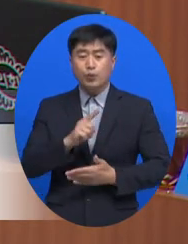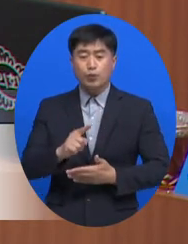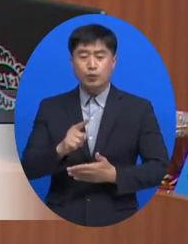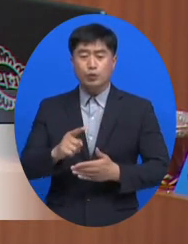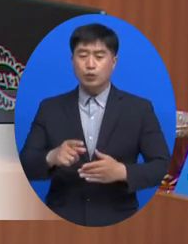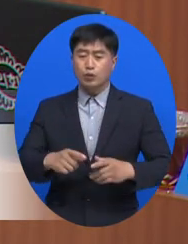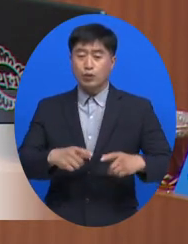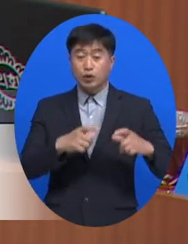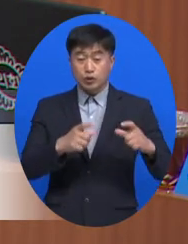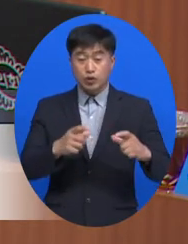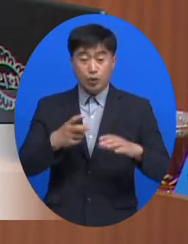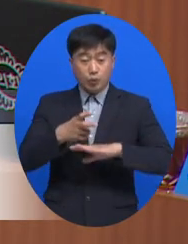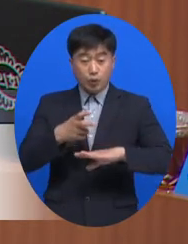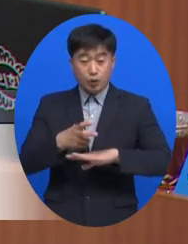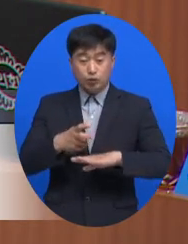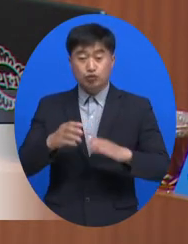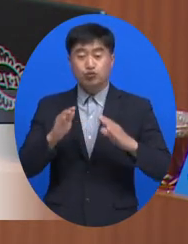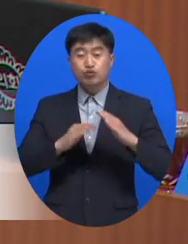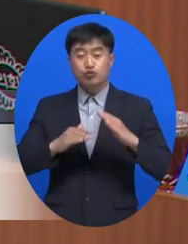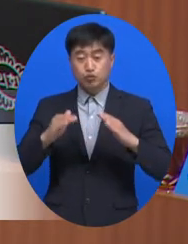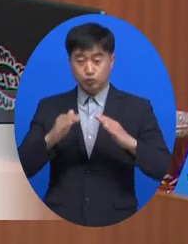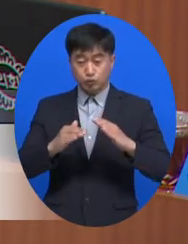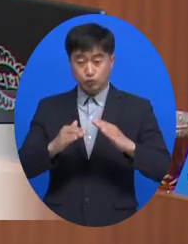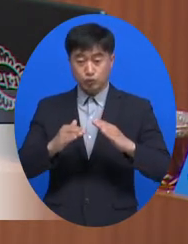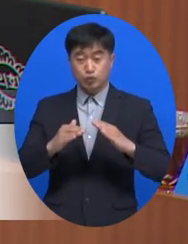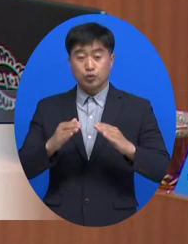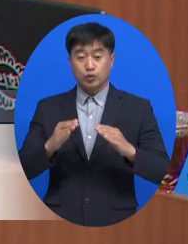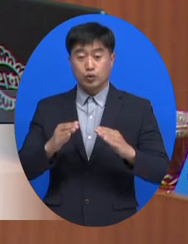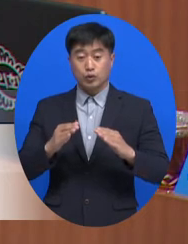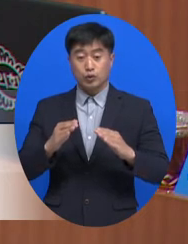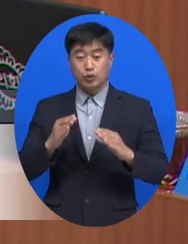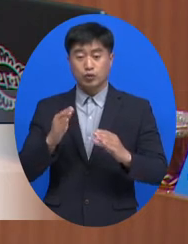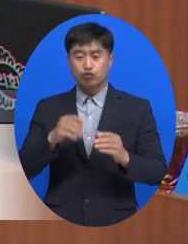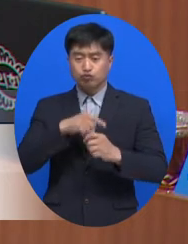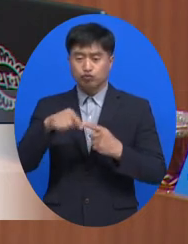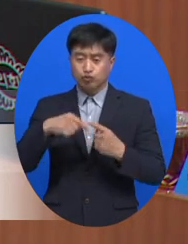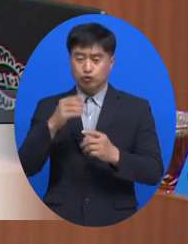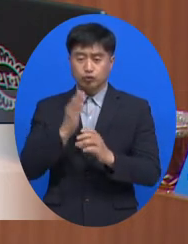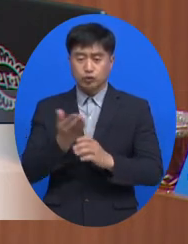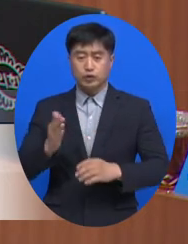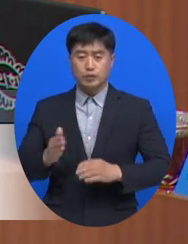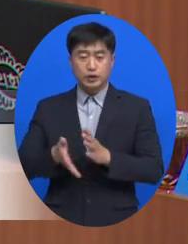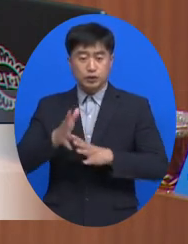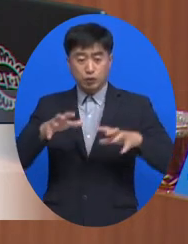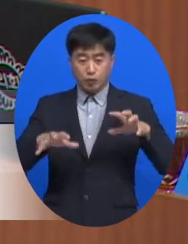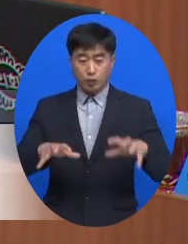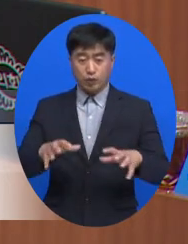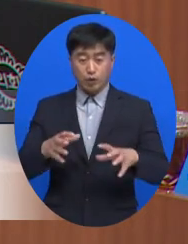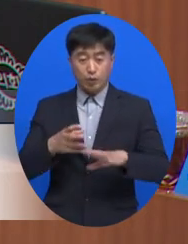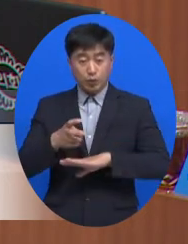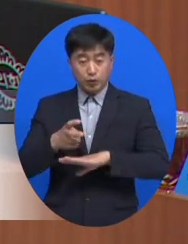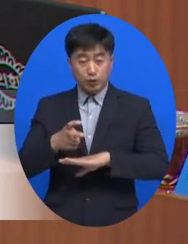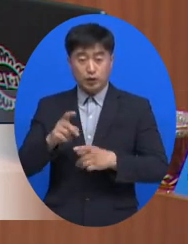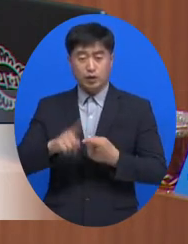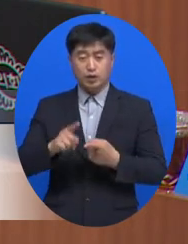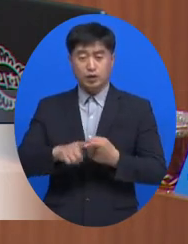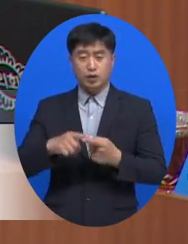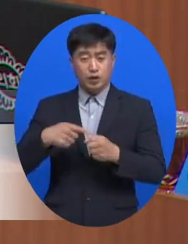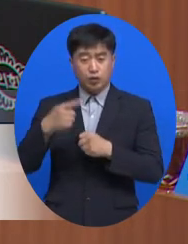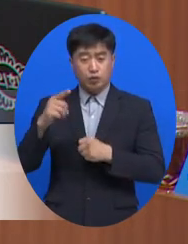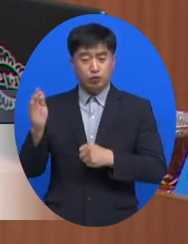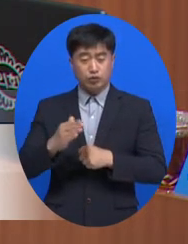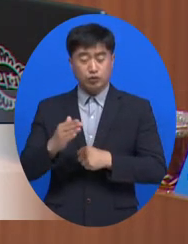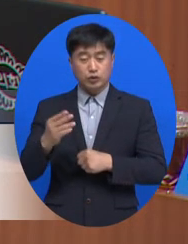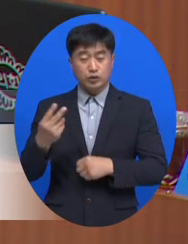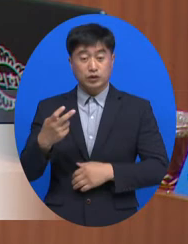지금 광역버스는 준공영제를 하고 있습니다만 시군 간 시내버스에 대해서는 내년부터 시범적으로 해서